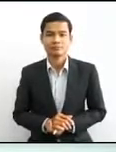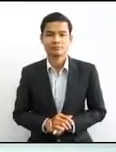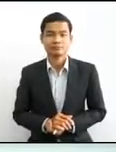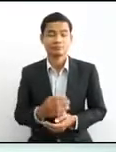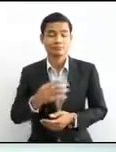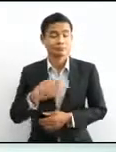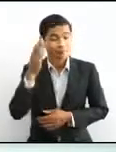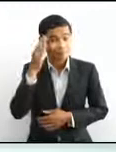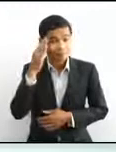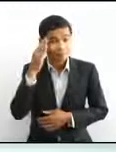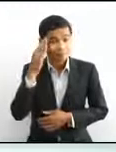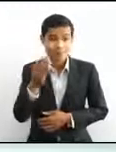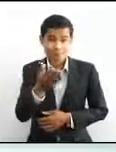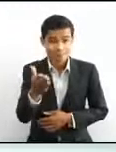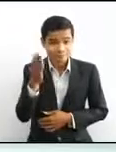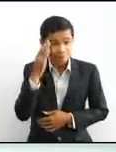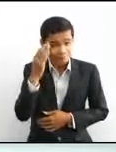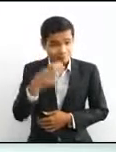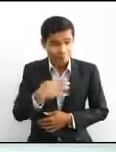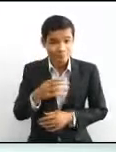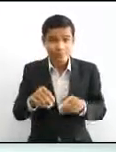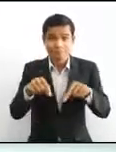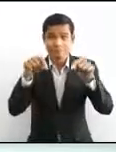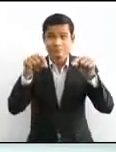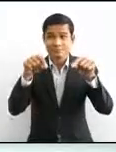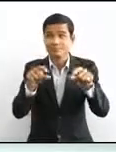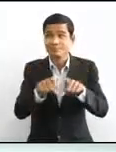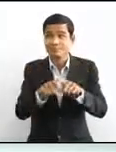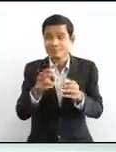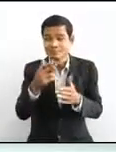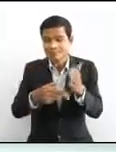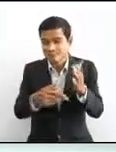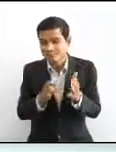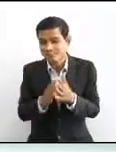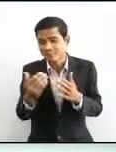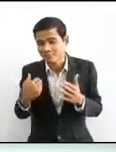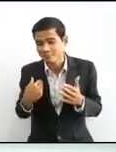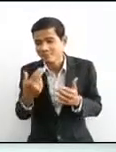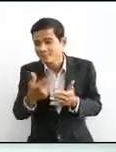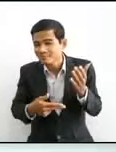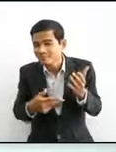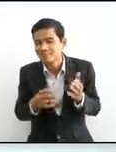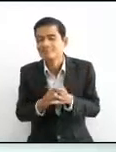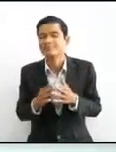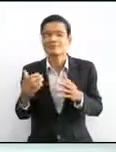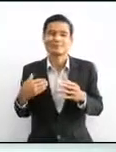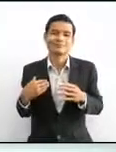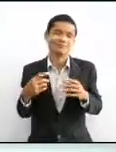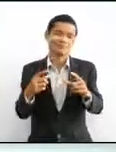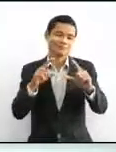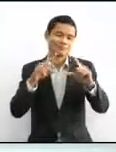Chẳng đang nghe. Ta. Tên tên tên. Chà. Nếu cơ rung